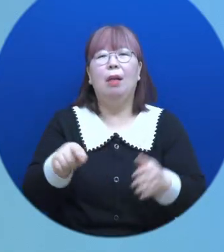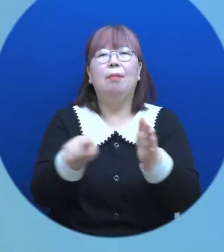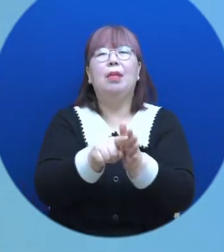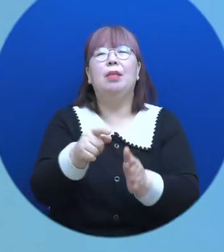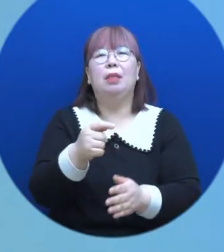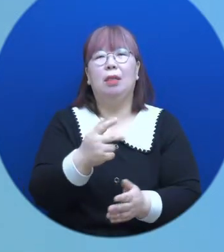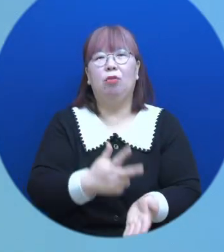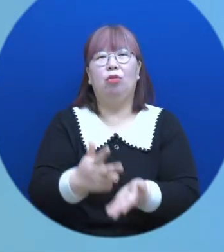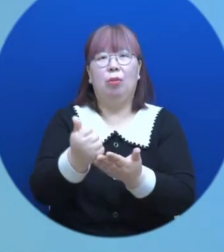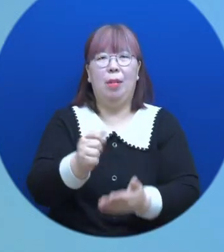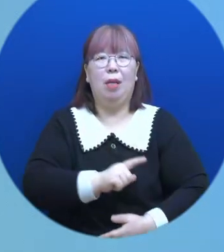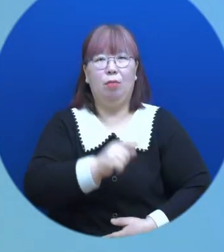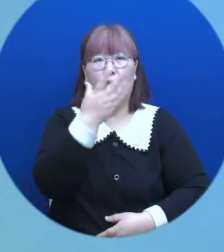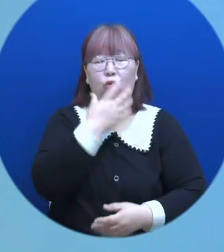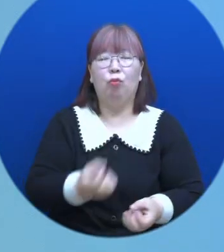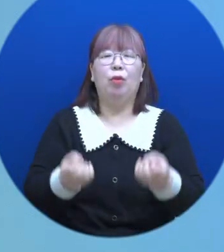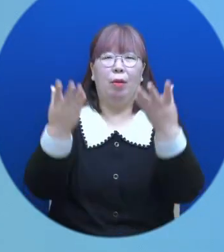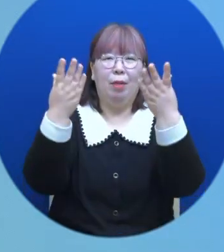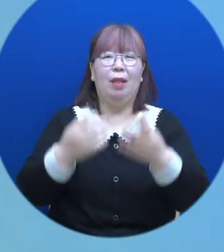주의 이름으로 축원합니다.